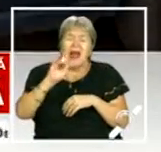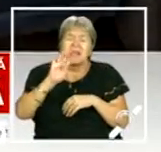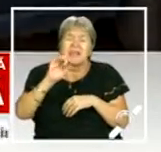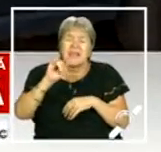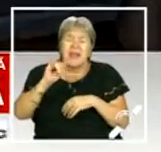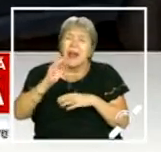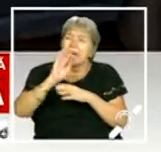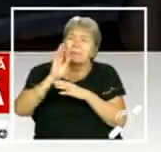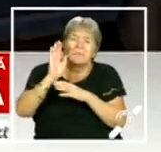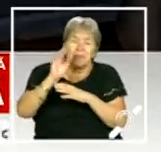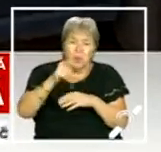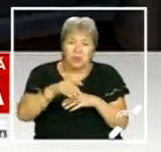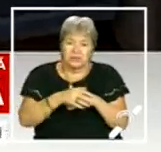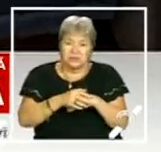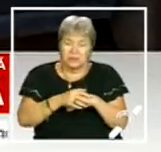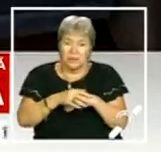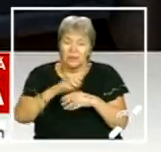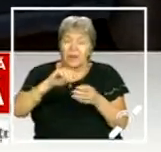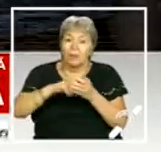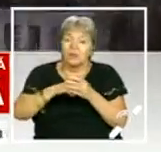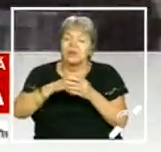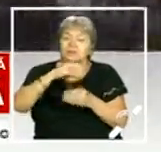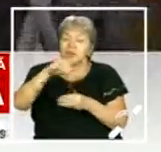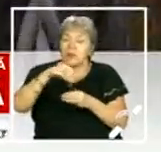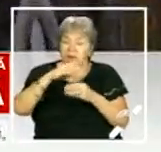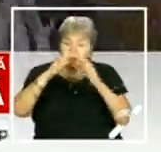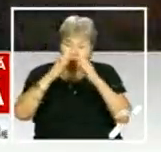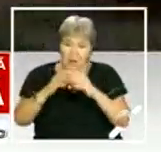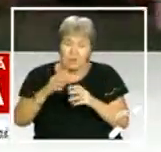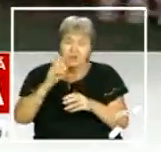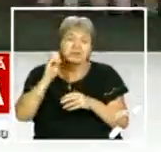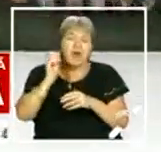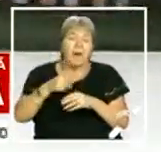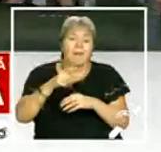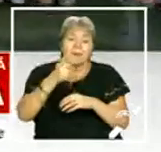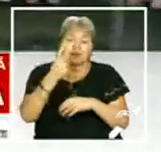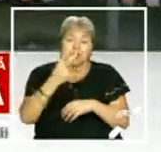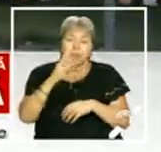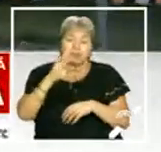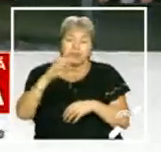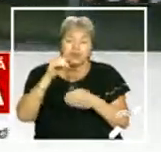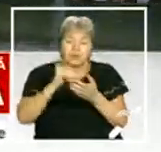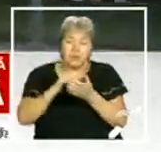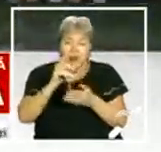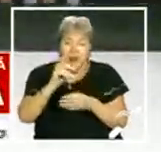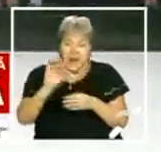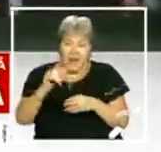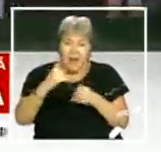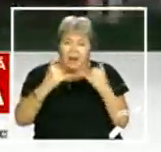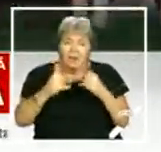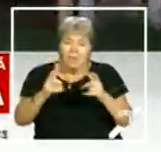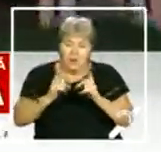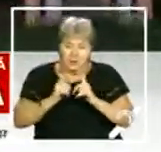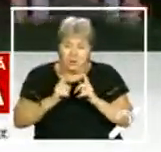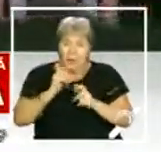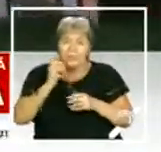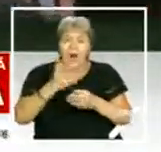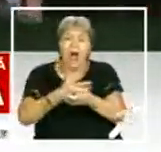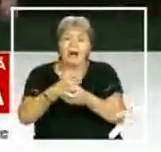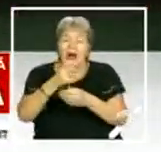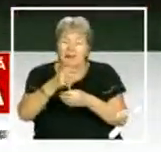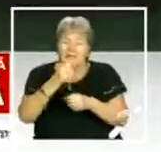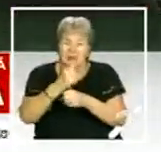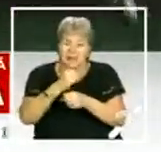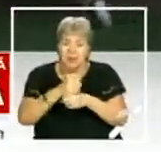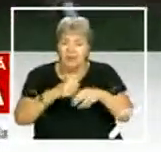magazie. Inspectorii au închis bucătăria taberei și au dat amenzi de 25.000 de lei. Acum sunt așteptate rezultatele analizelor făcute